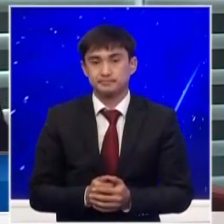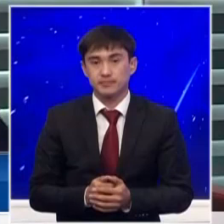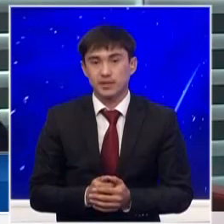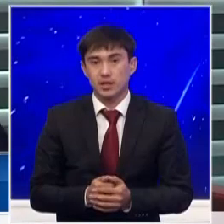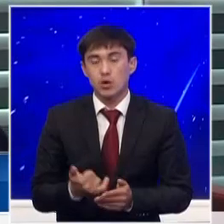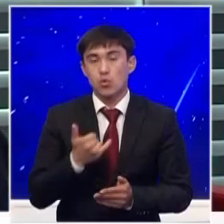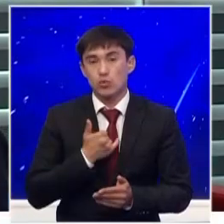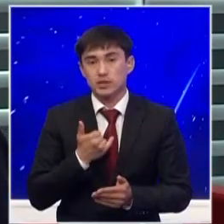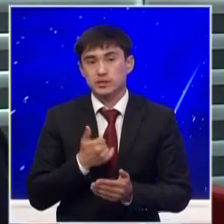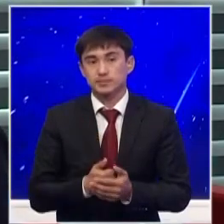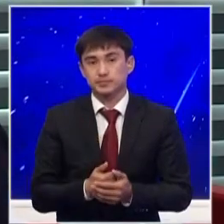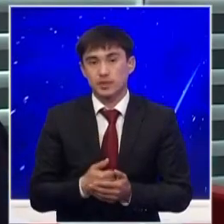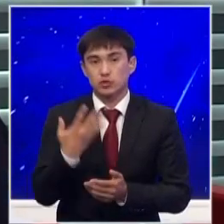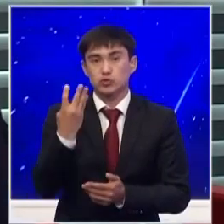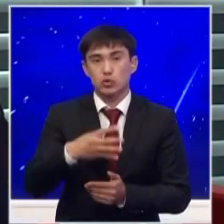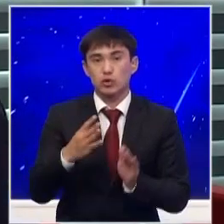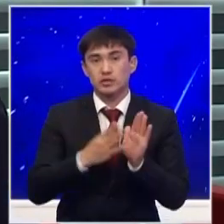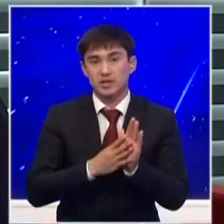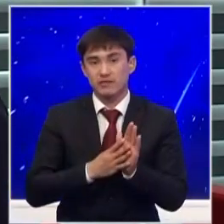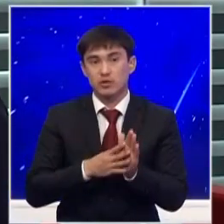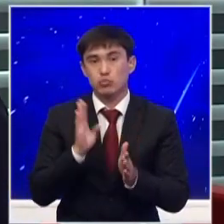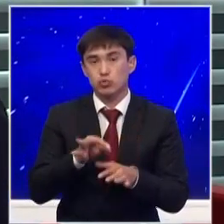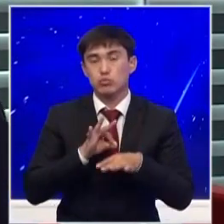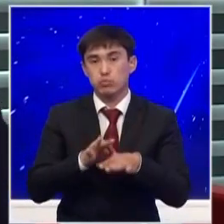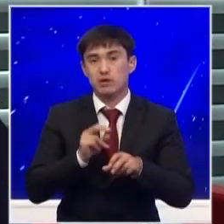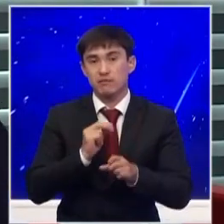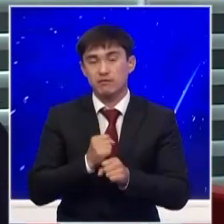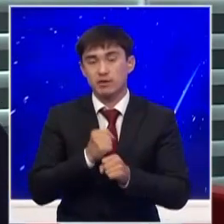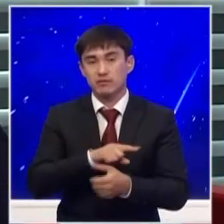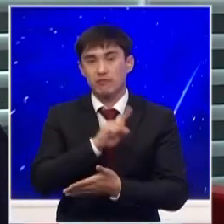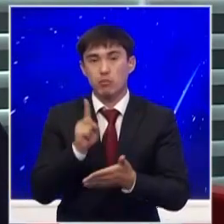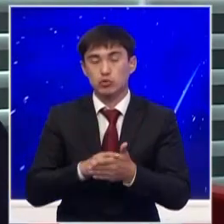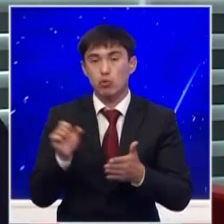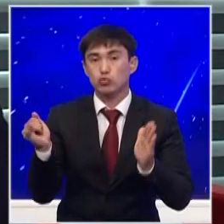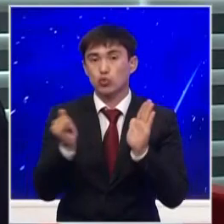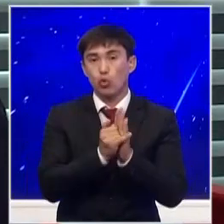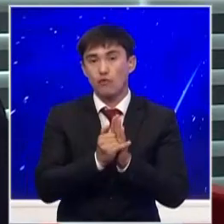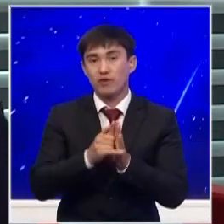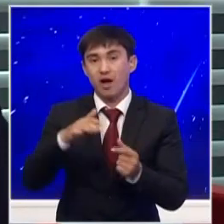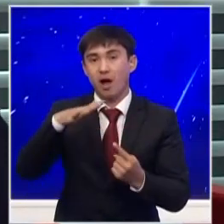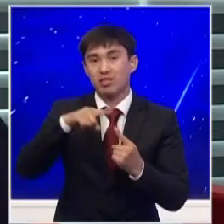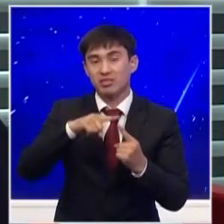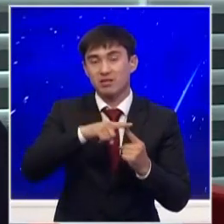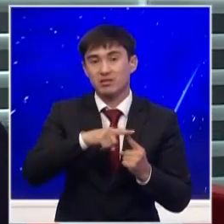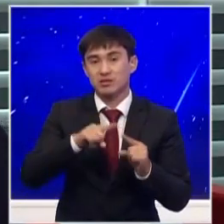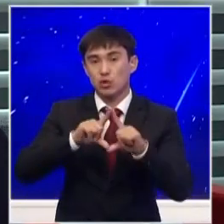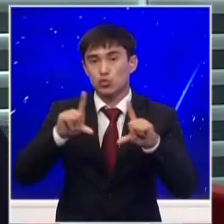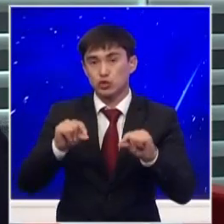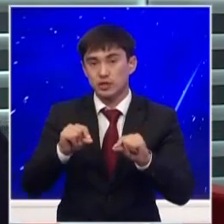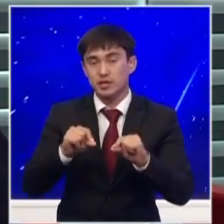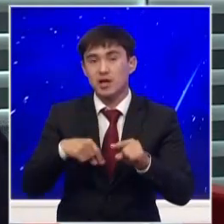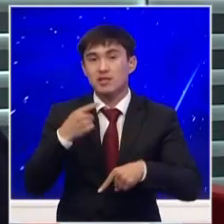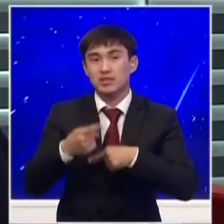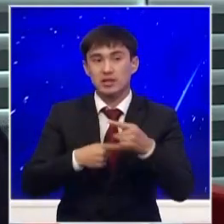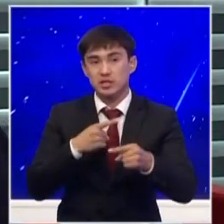у нас получается их 49. Будем прорабатывать вопрос по установке антенно-мачтовых сооружений и